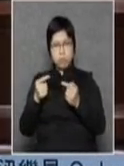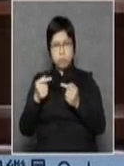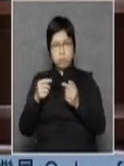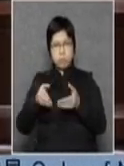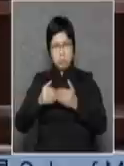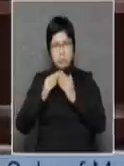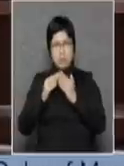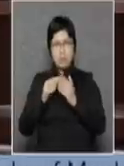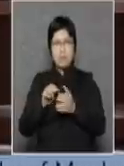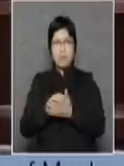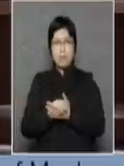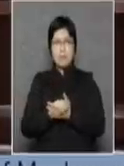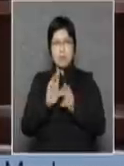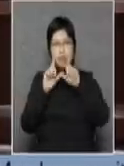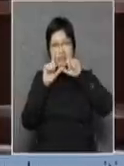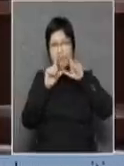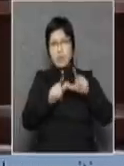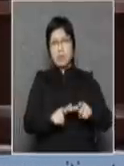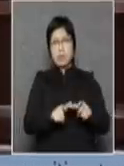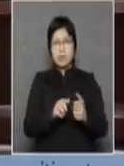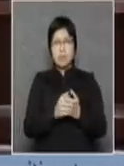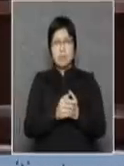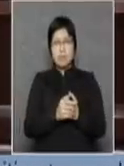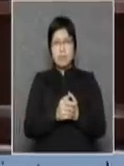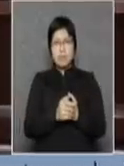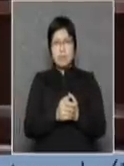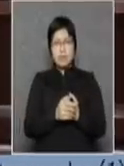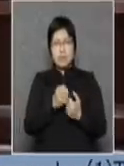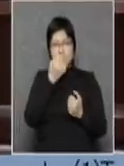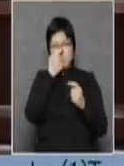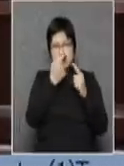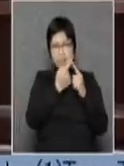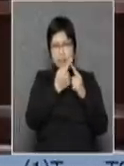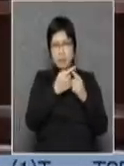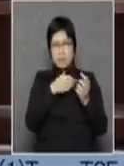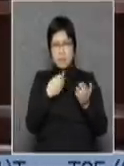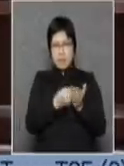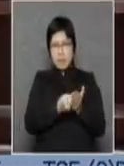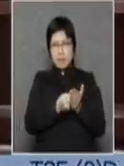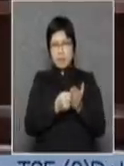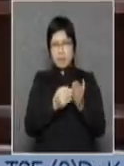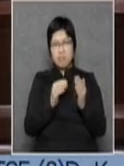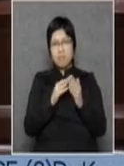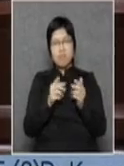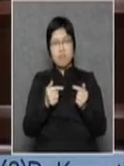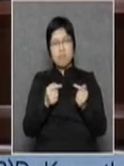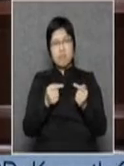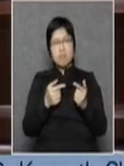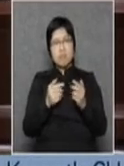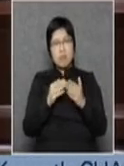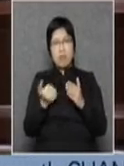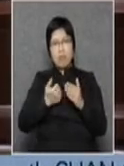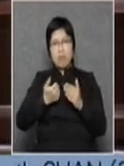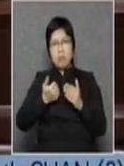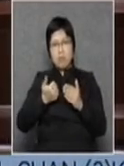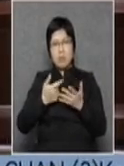是回應一些市民買得起居屋這個置業